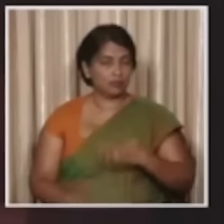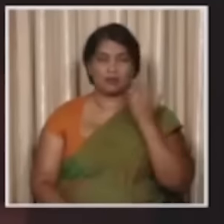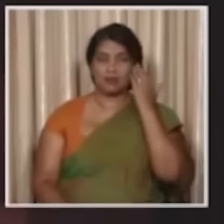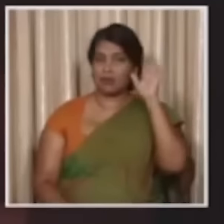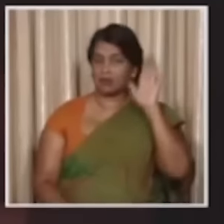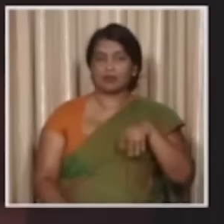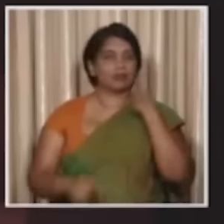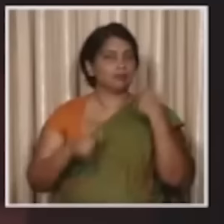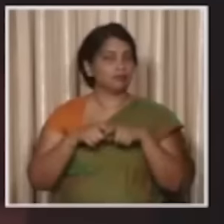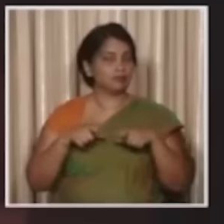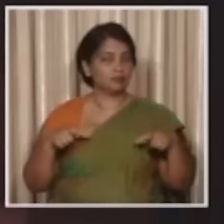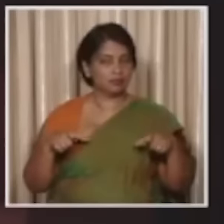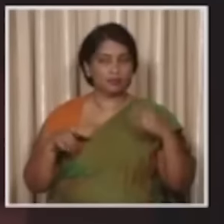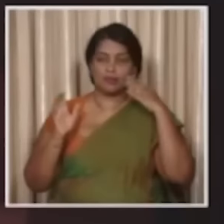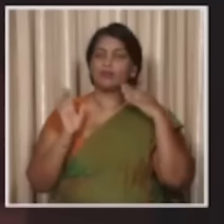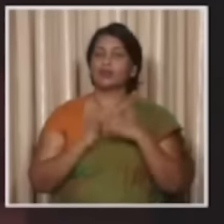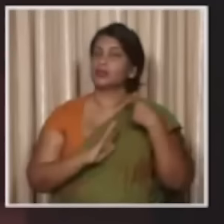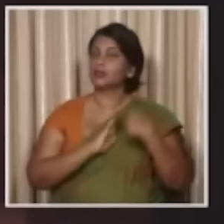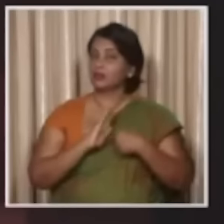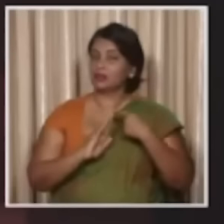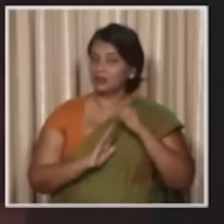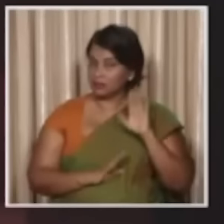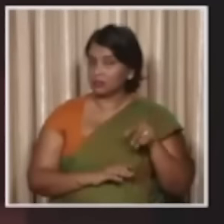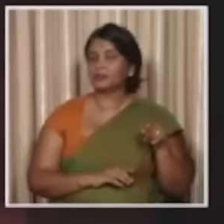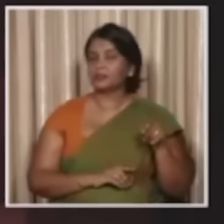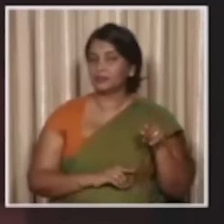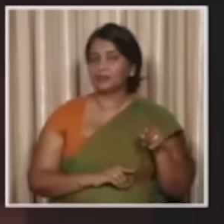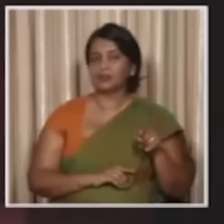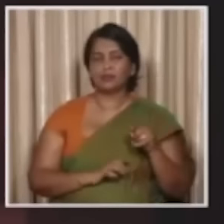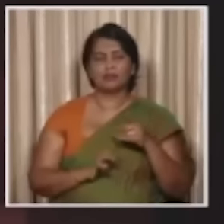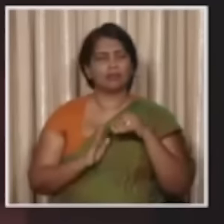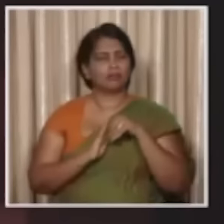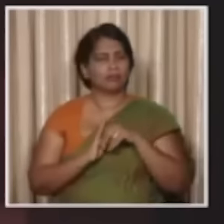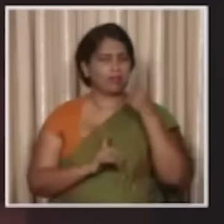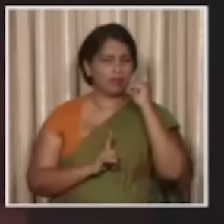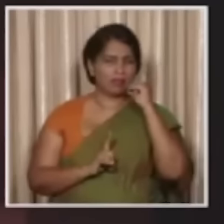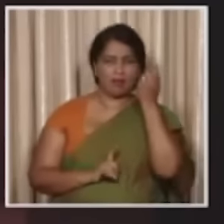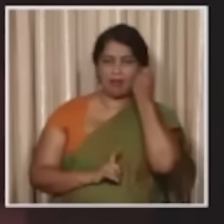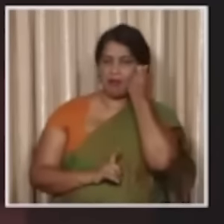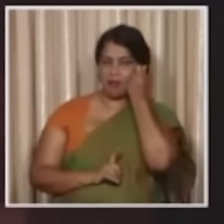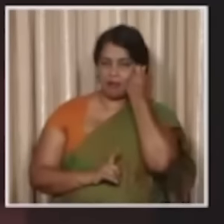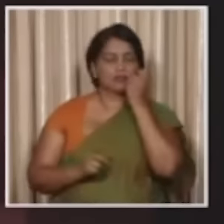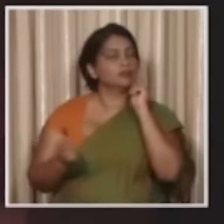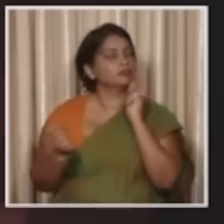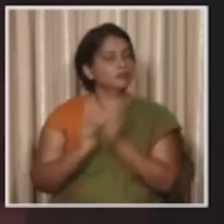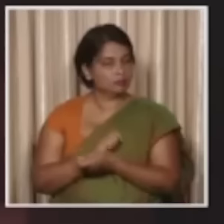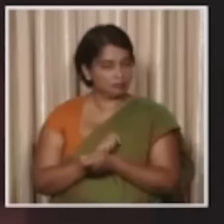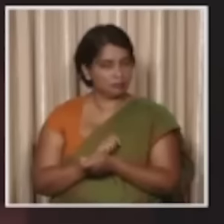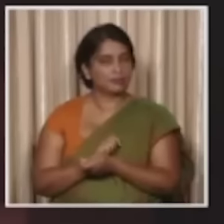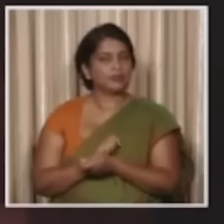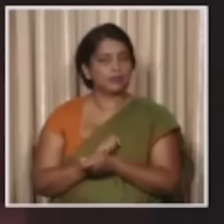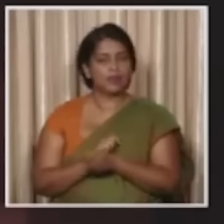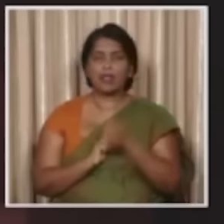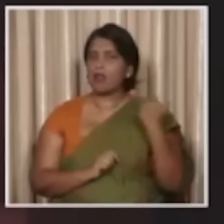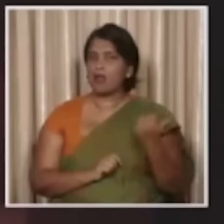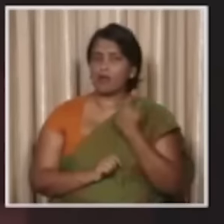කාන්තා සනීපාරක්ෂක තුවා පිළිබඳව රටේ පවතින පසුගාමි අදහස් වෙනස්කොට